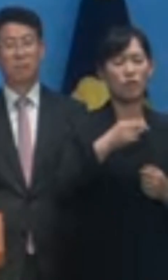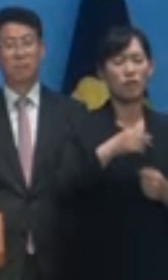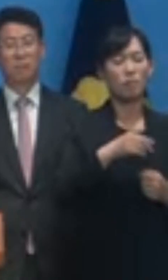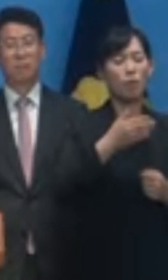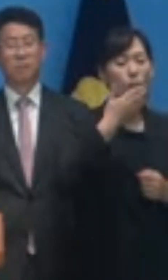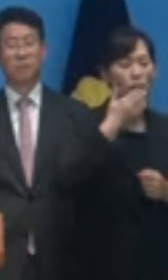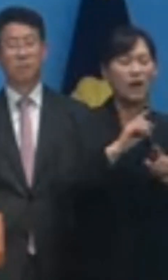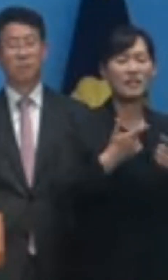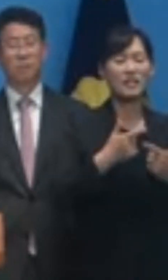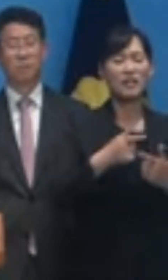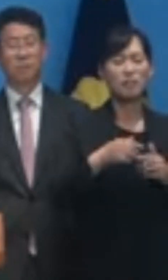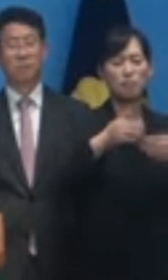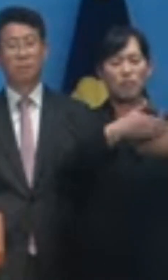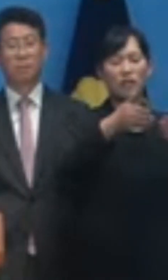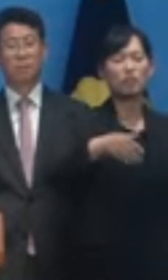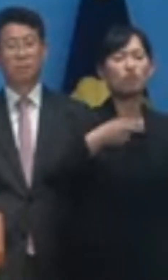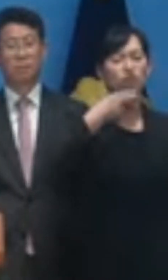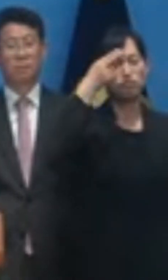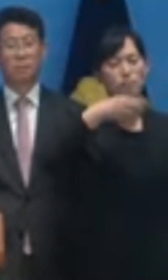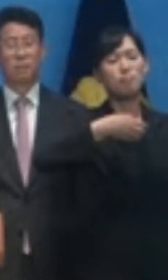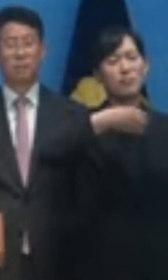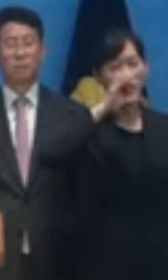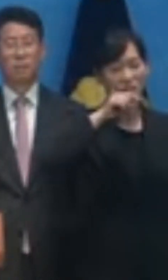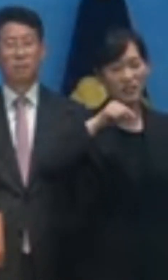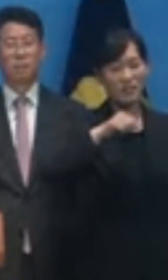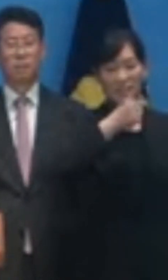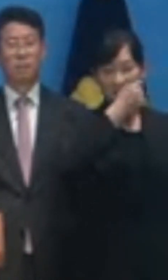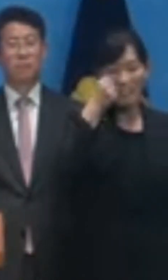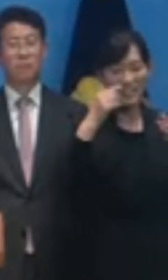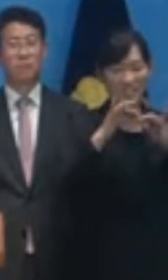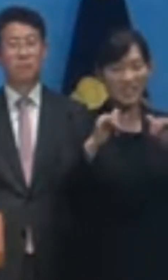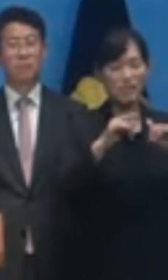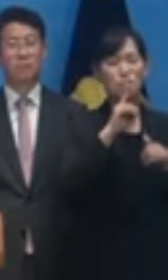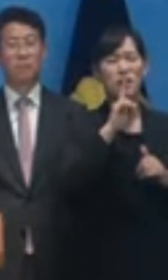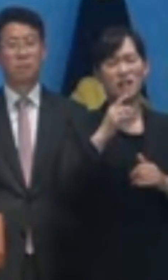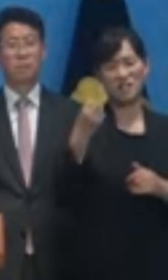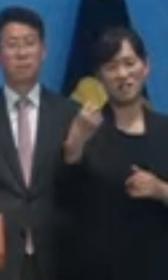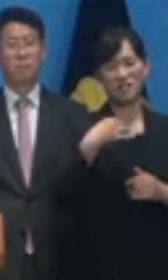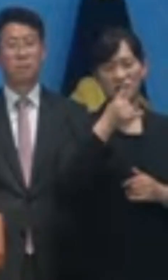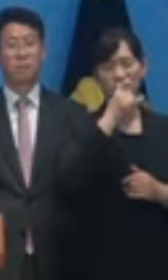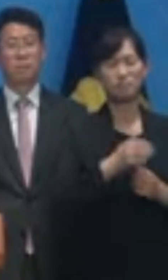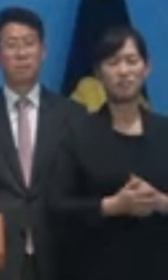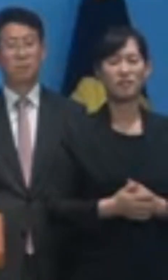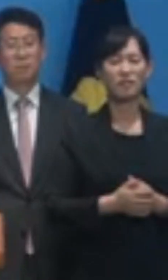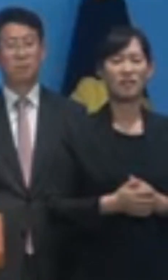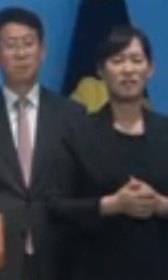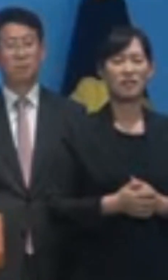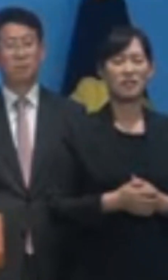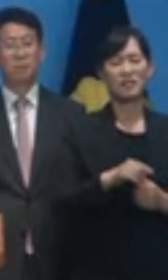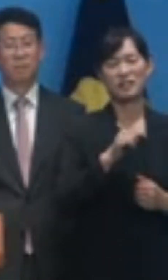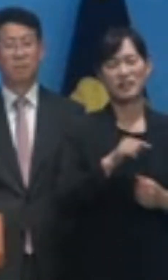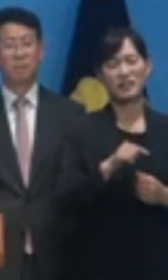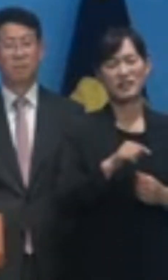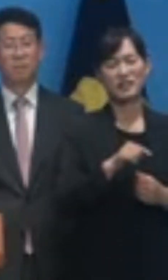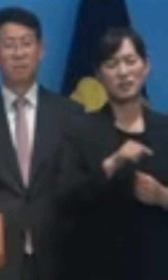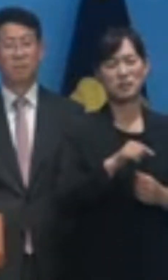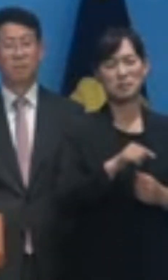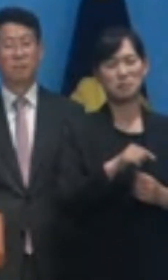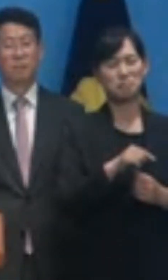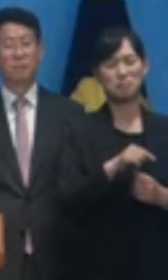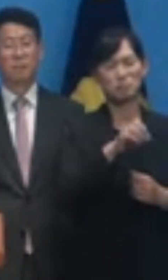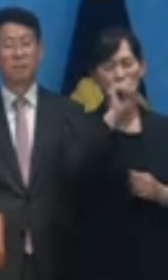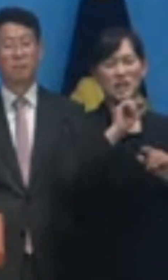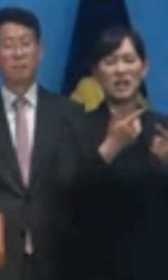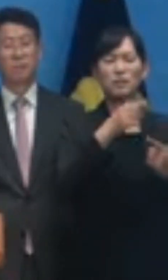술을 마셨다라는 점이 증언을 통해 드러났습니다. 이렇게 부적절한 장소인 것으로